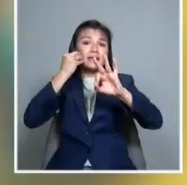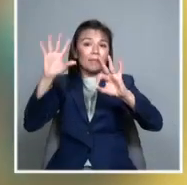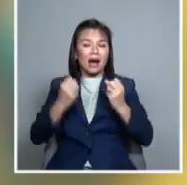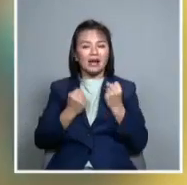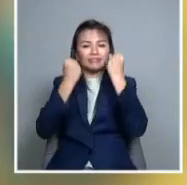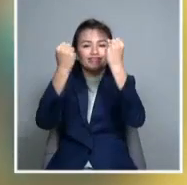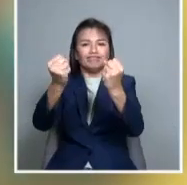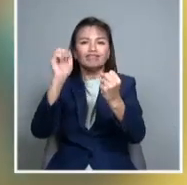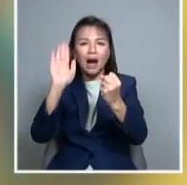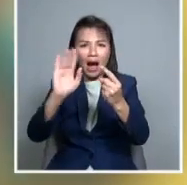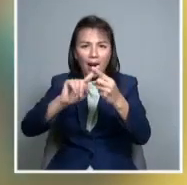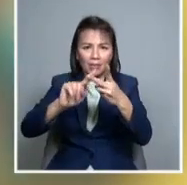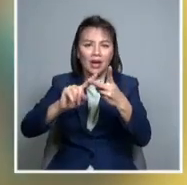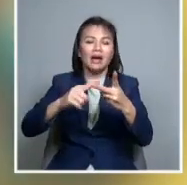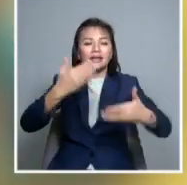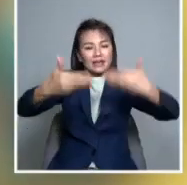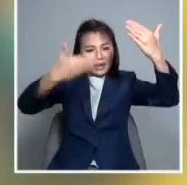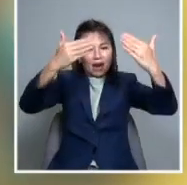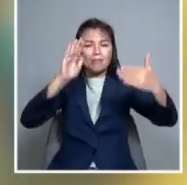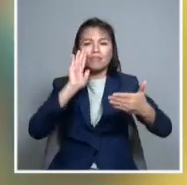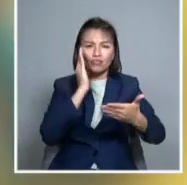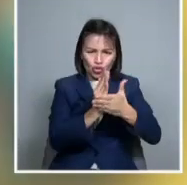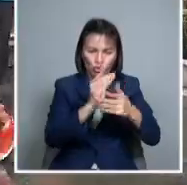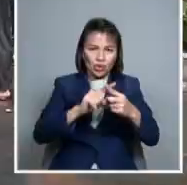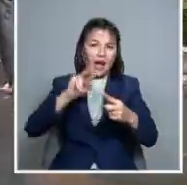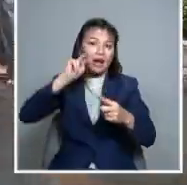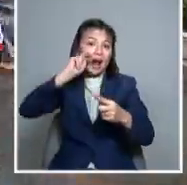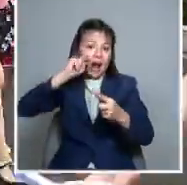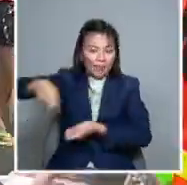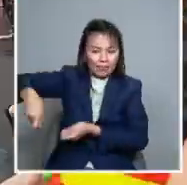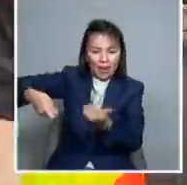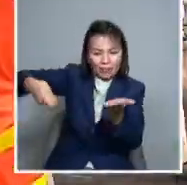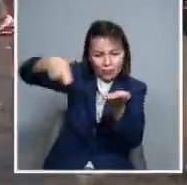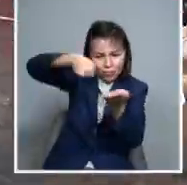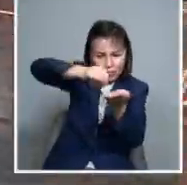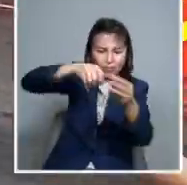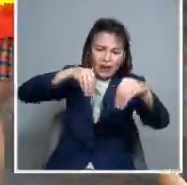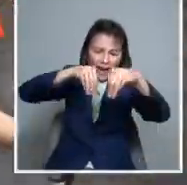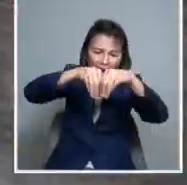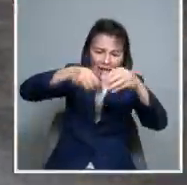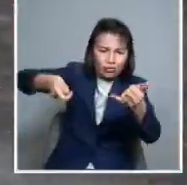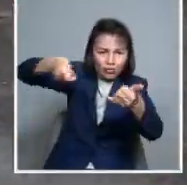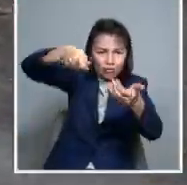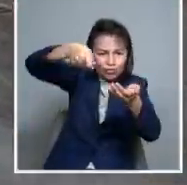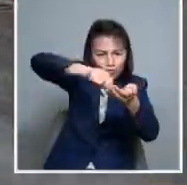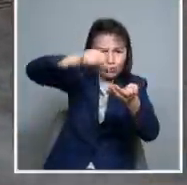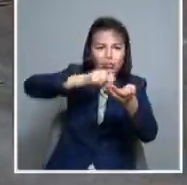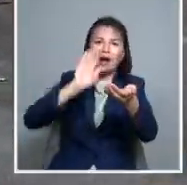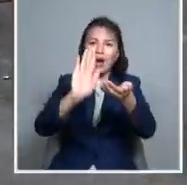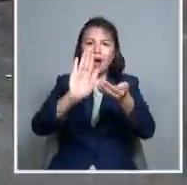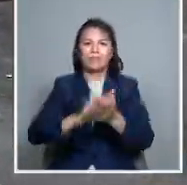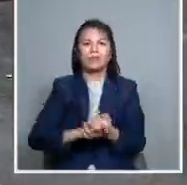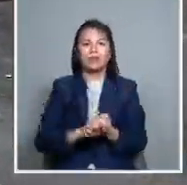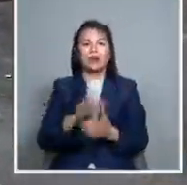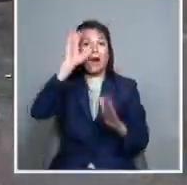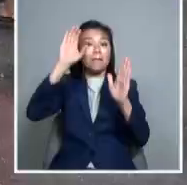งดจัดงานในทุกพื้นที่งดรดน้ำขอพรผู้ใหญ่ระยะไกลนะครับอันนี้เป็นจำภาพในปีนี้